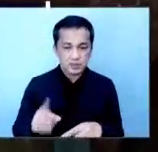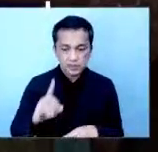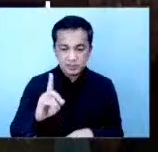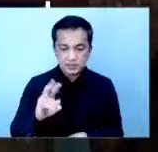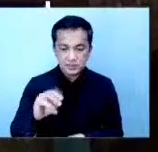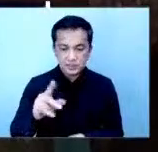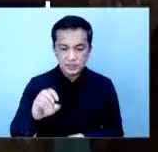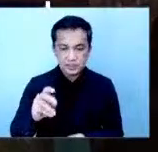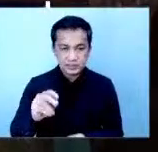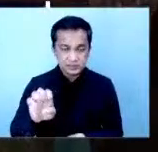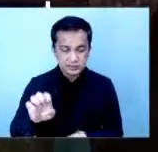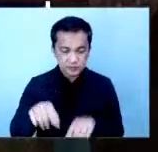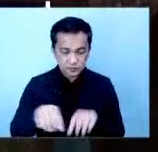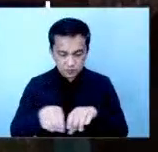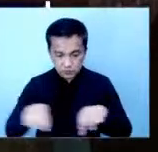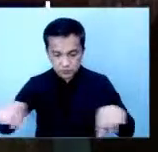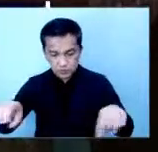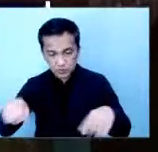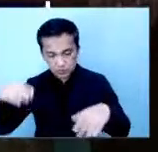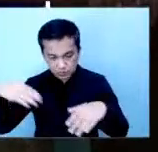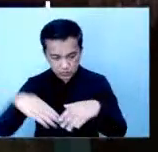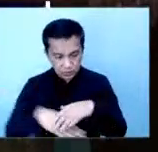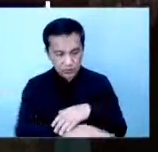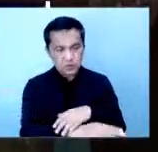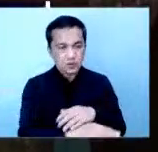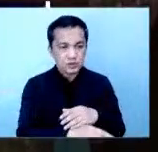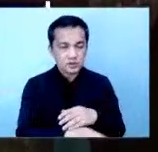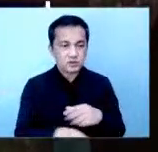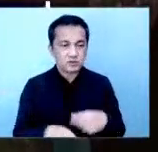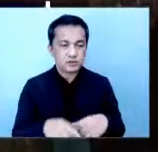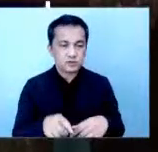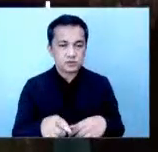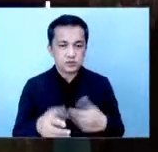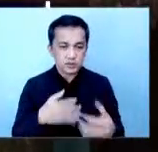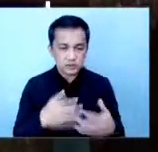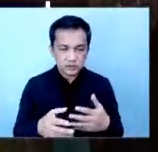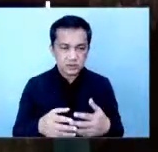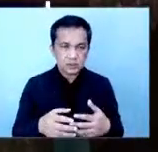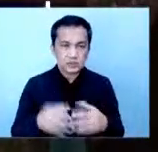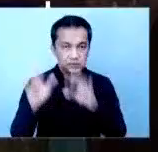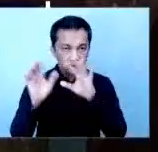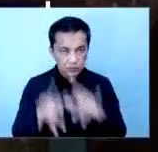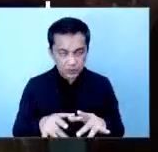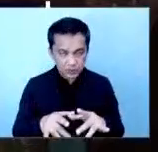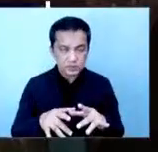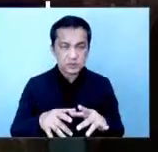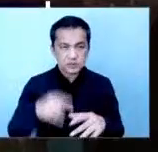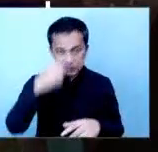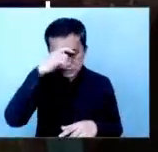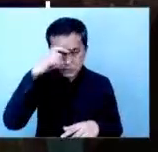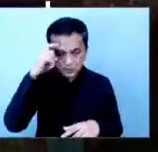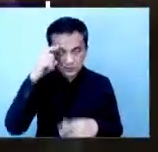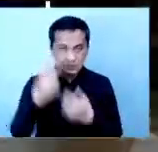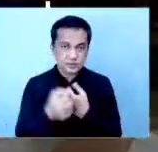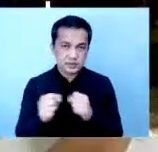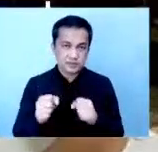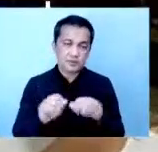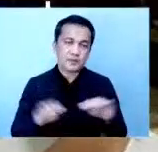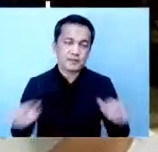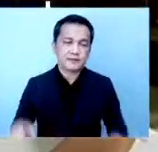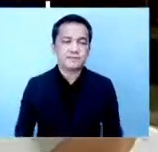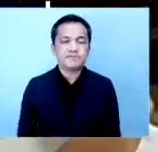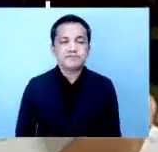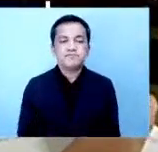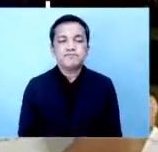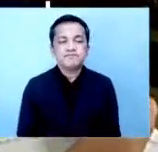papunta sa may outlet na maayos para whether tag-tuyo o tag-ulan ay safe naman na makapasok yung mga bata. Pero